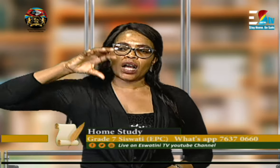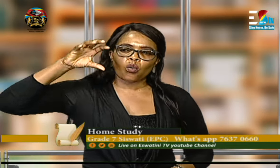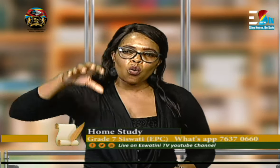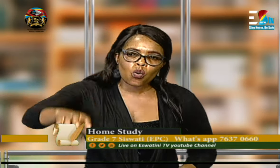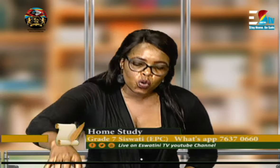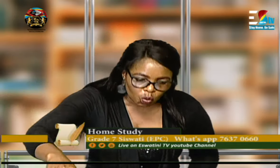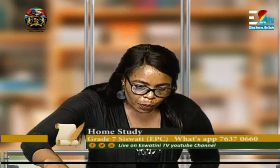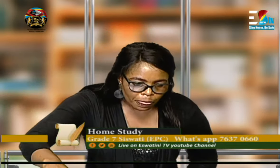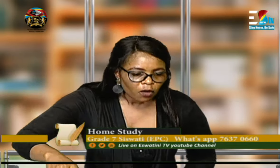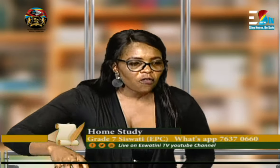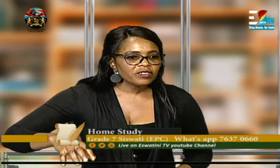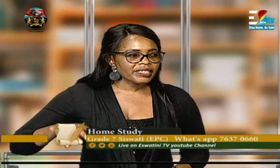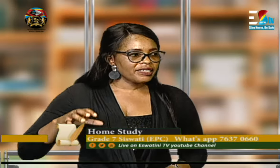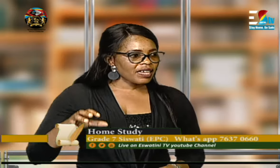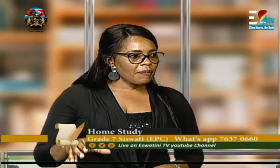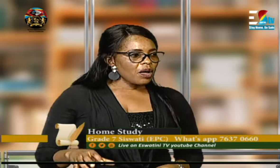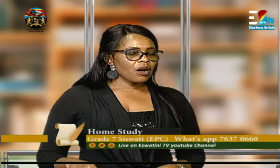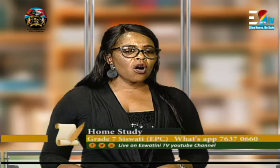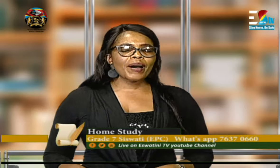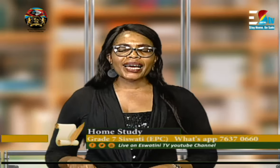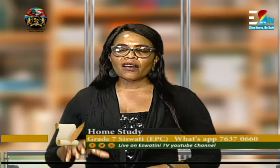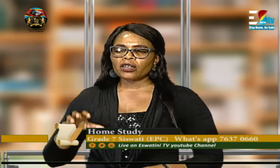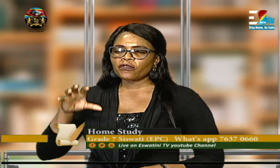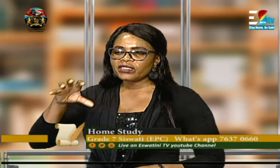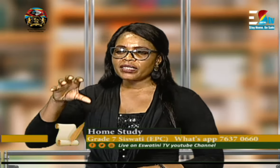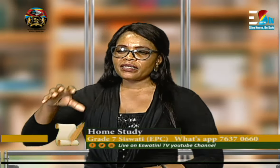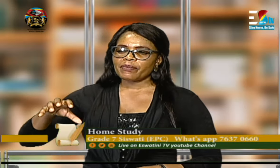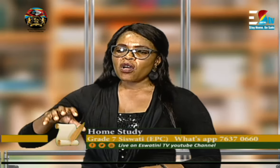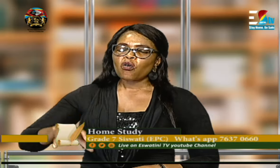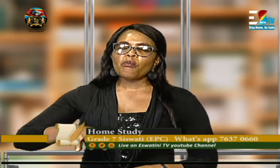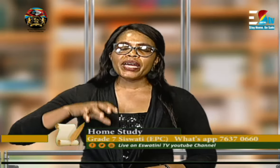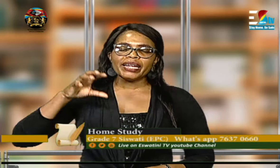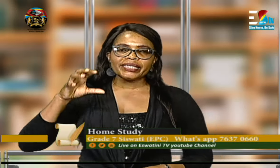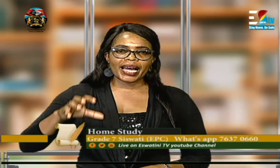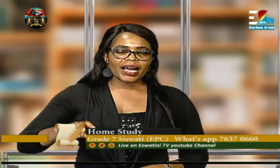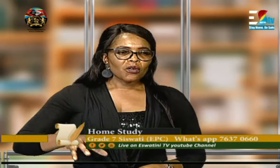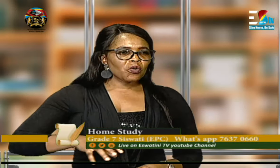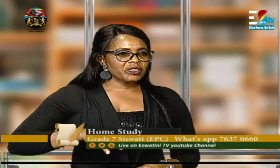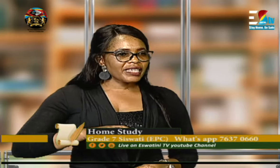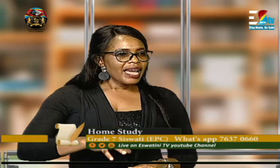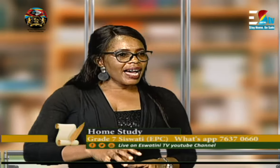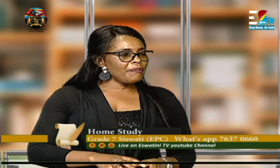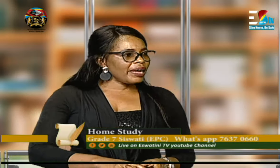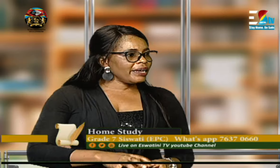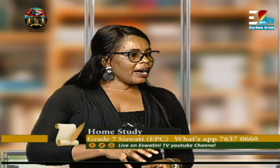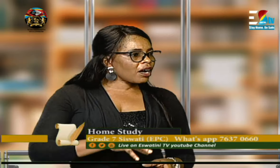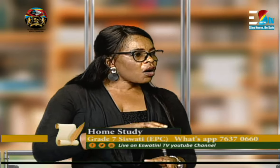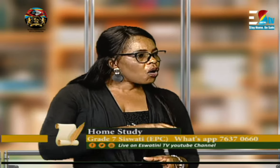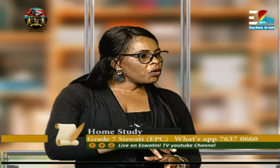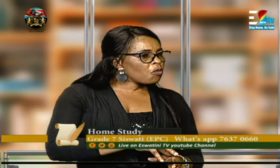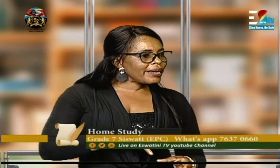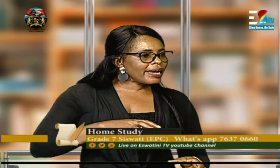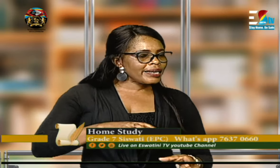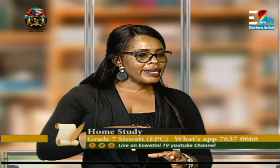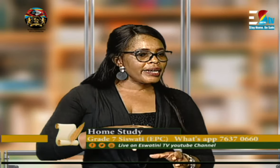akakusebenzisa kakhulu kufunza tindzaba ngoba lokufundza tindzaba kumenda kuthi abe